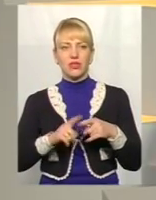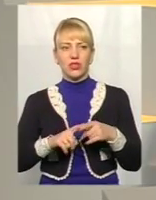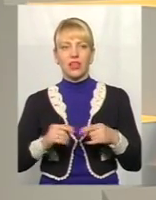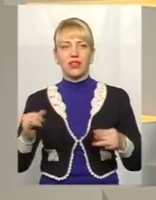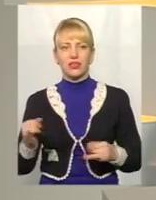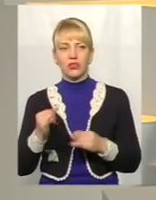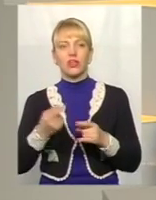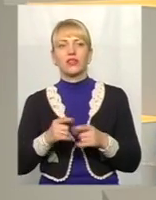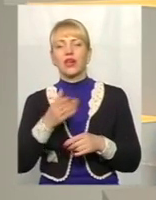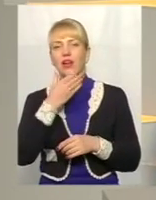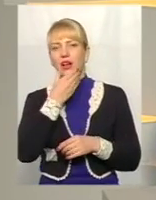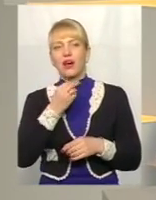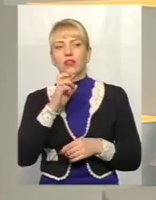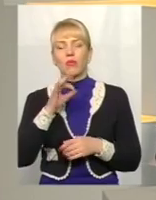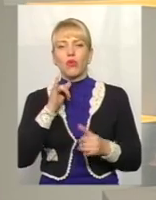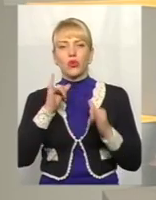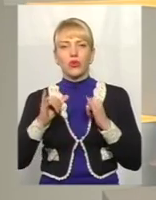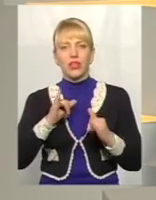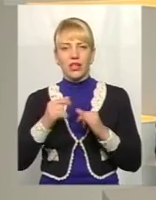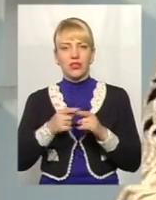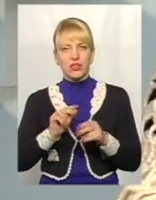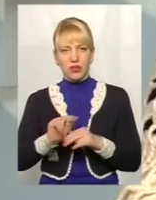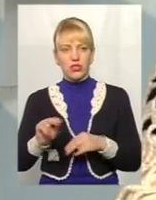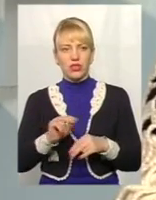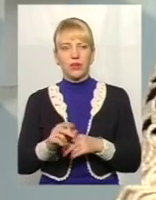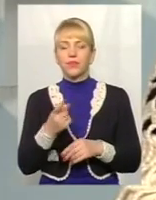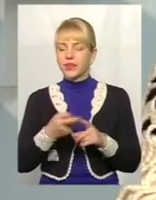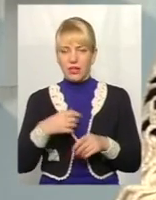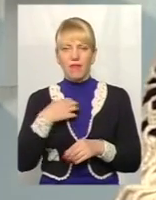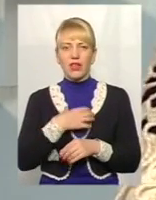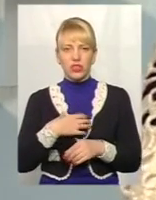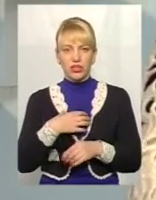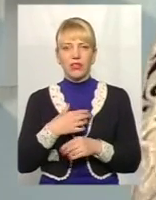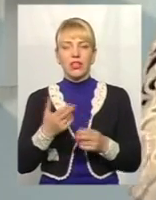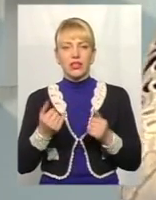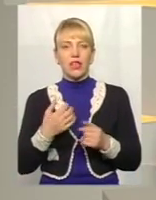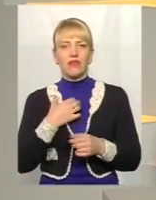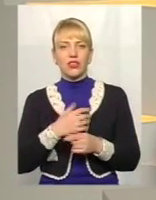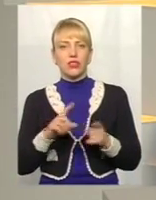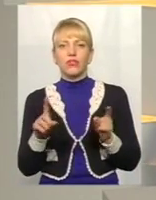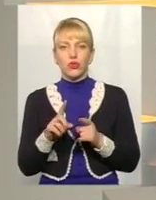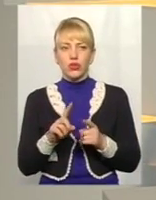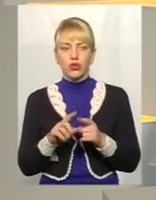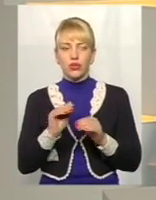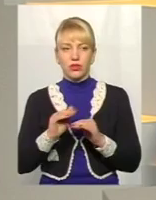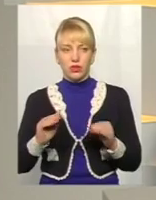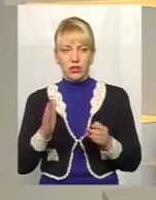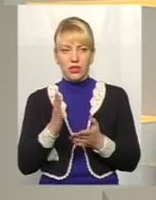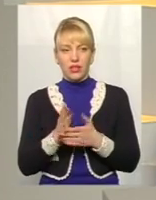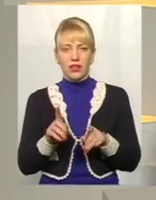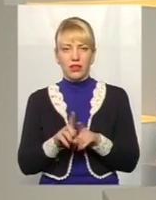да, це дійсно дуже гарно, адже толерантності і це треба дуже вчитись, важливо. Це дуже важливо, що саме діти є